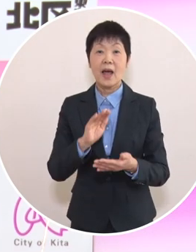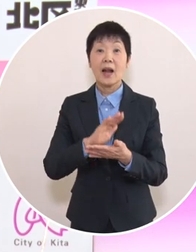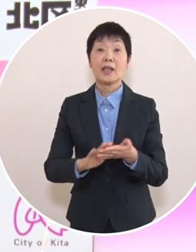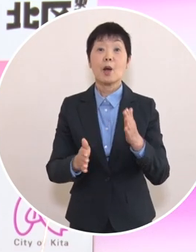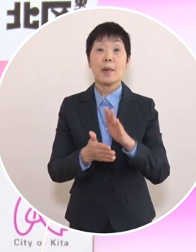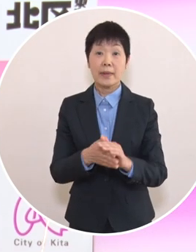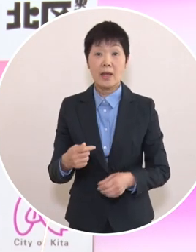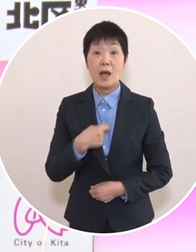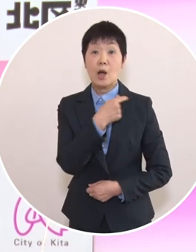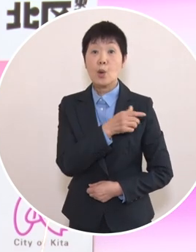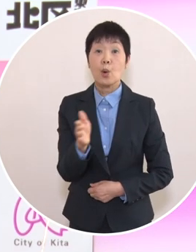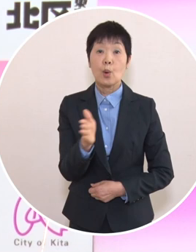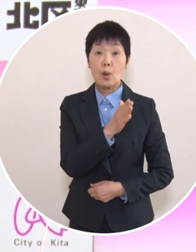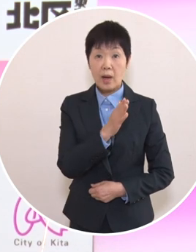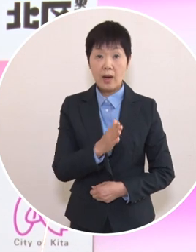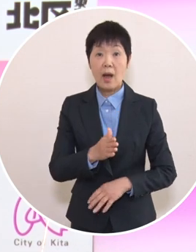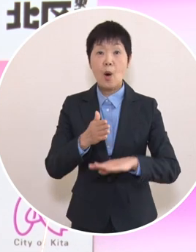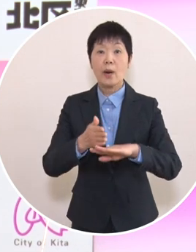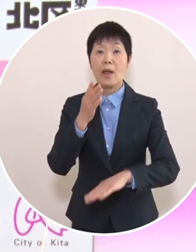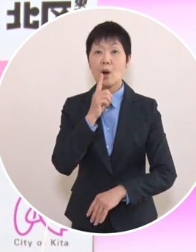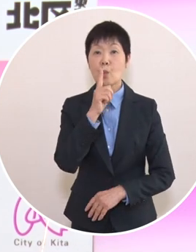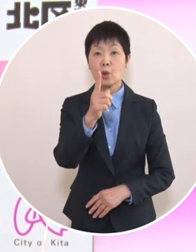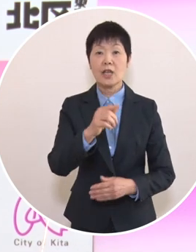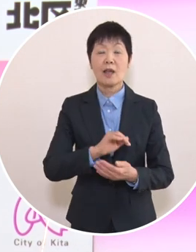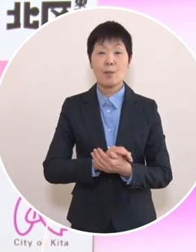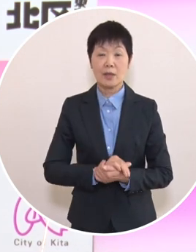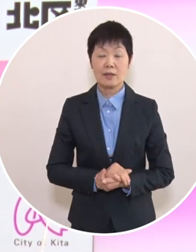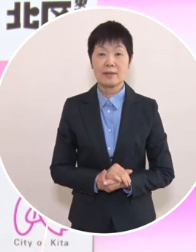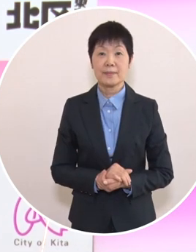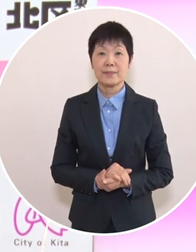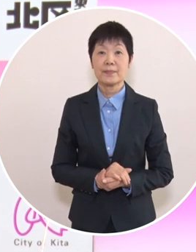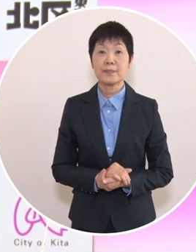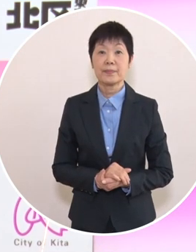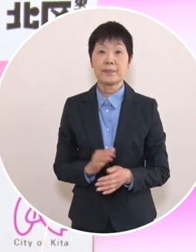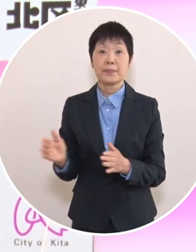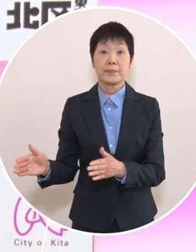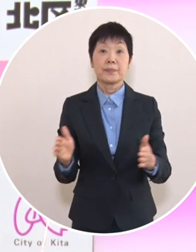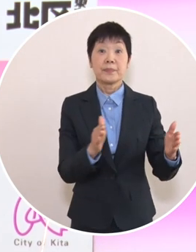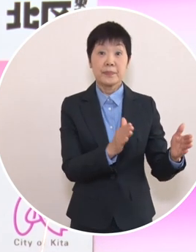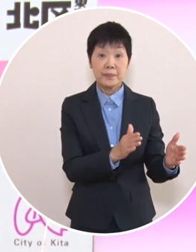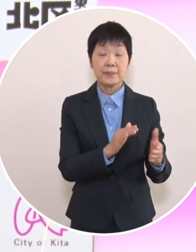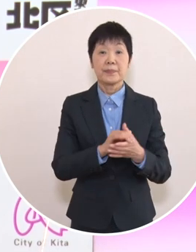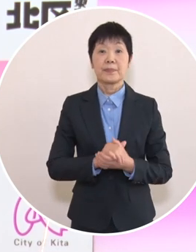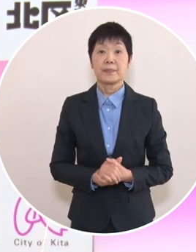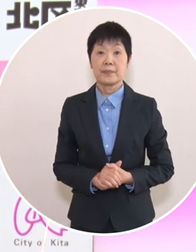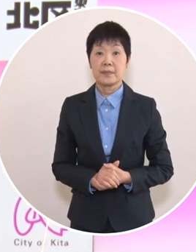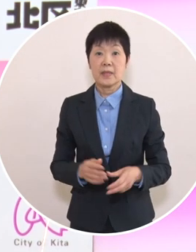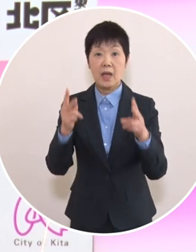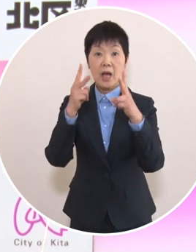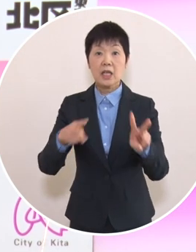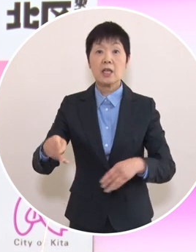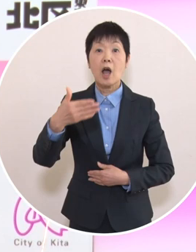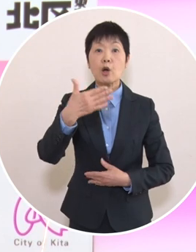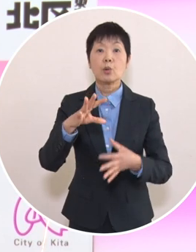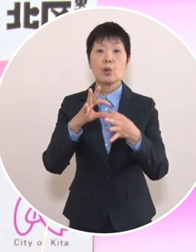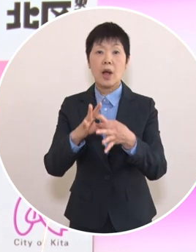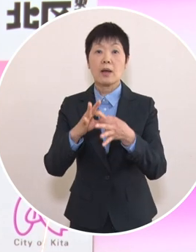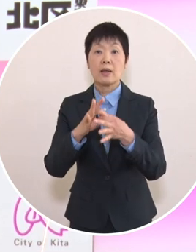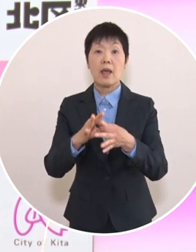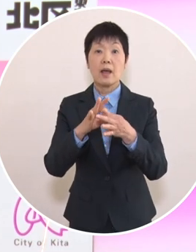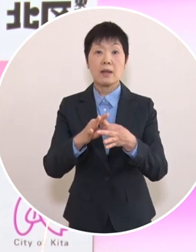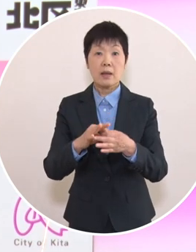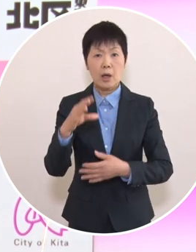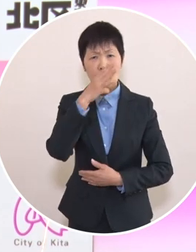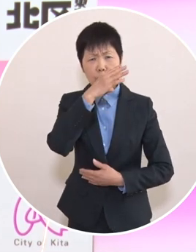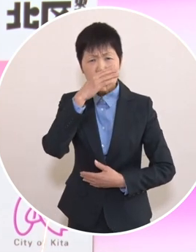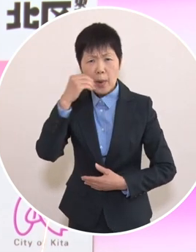改めまして厚く御礼を申し上げますさて今年はいよいよ北区ゆかりの偉人